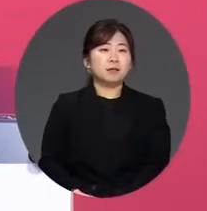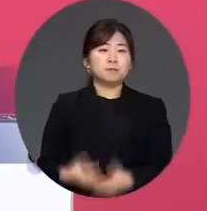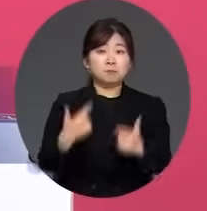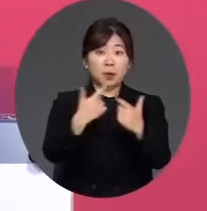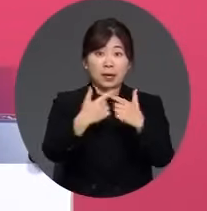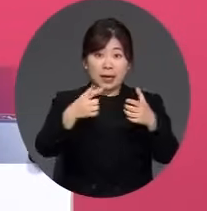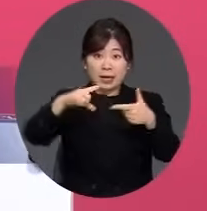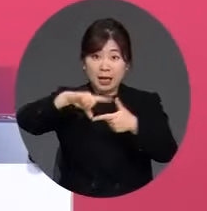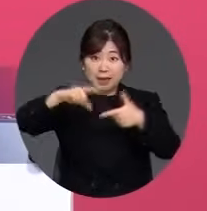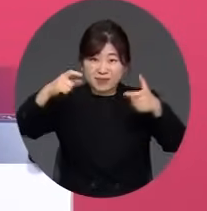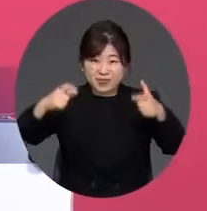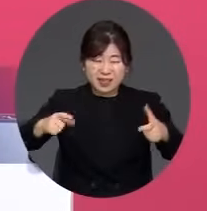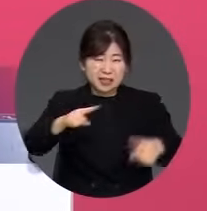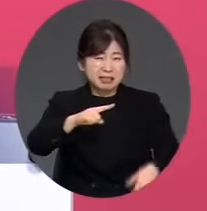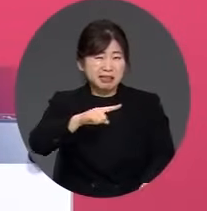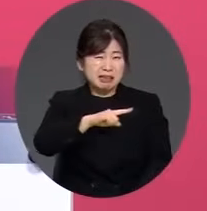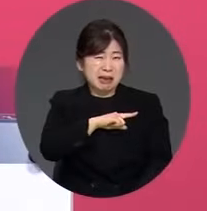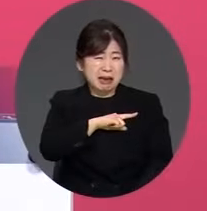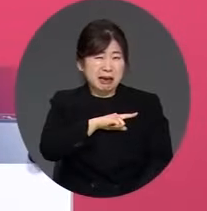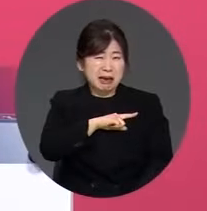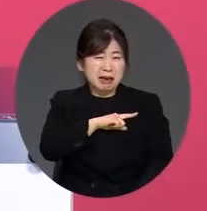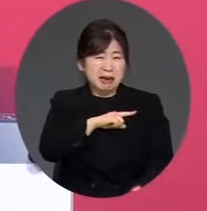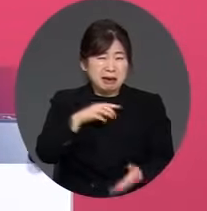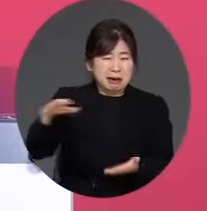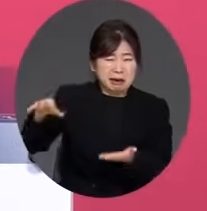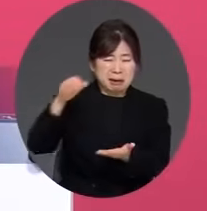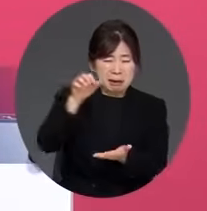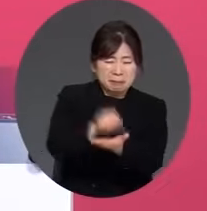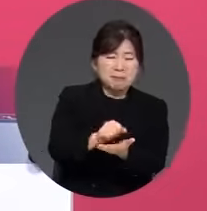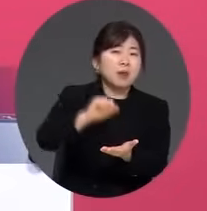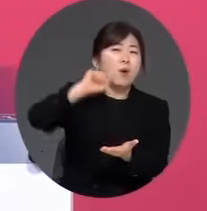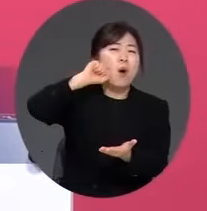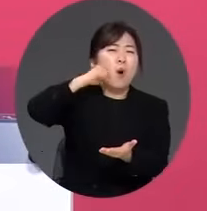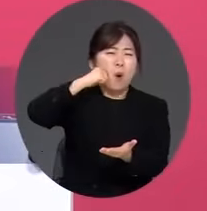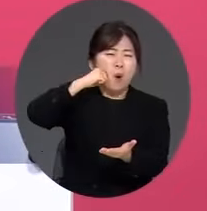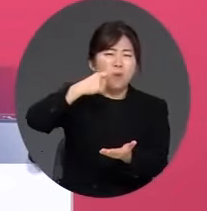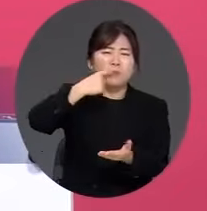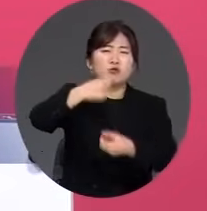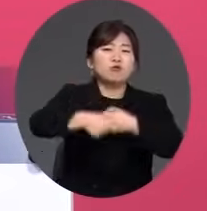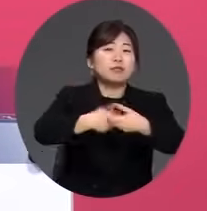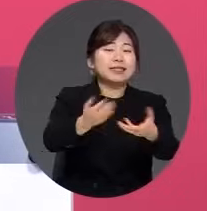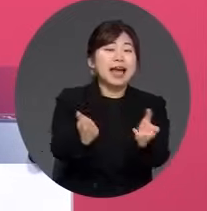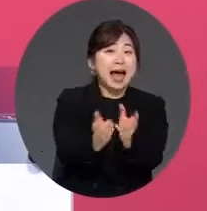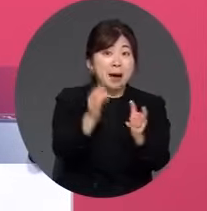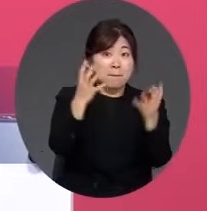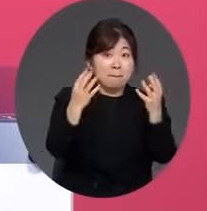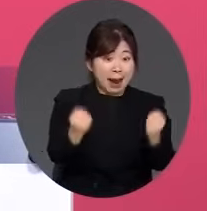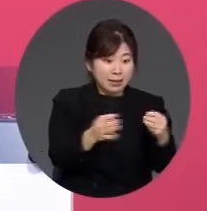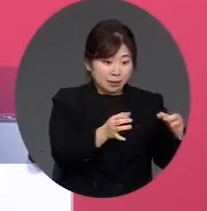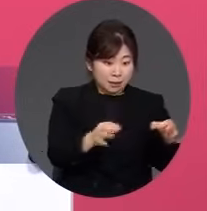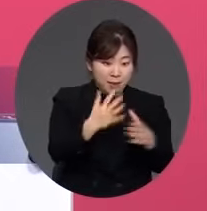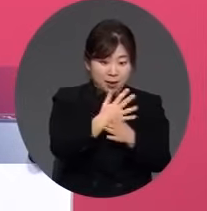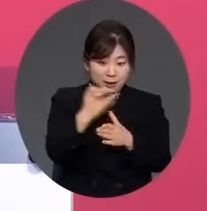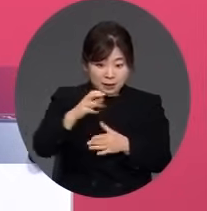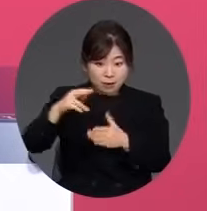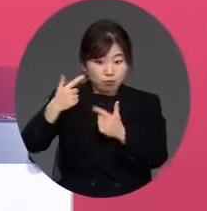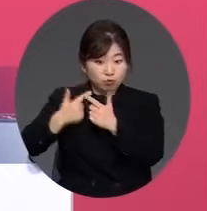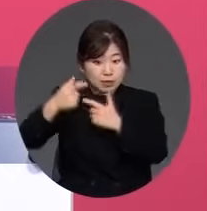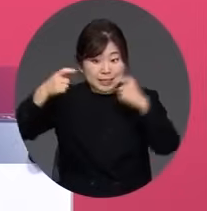지역에서 가장 어려운 낙동강 벨트에 가서 좀 승리를